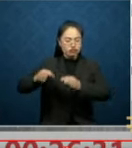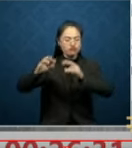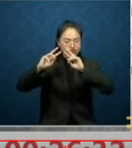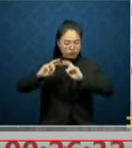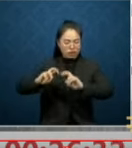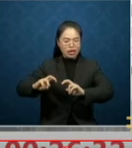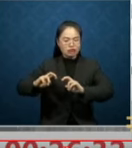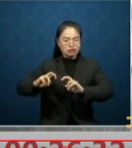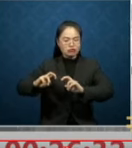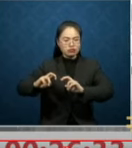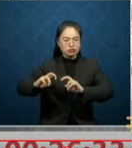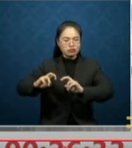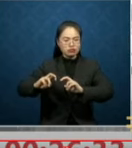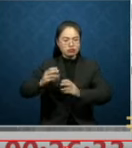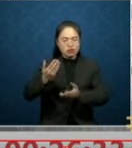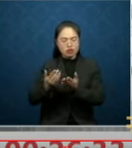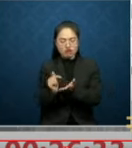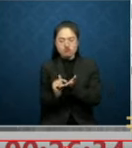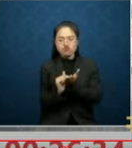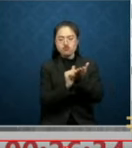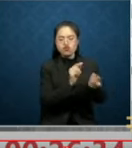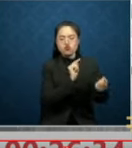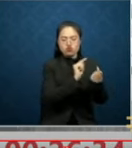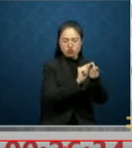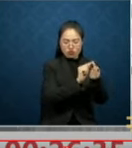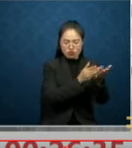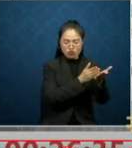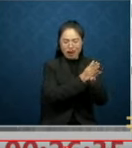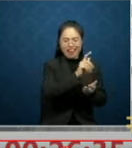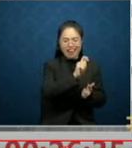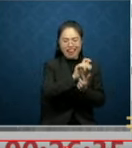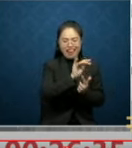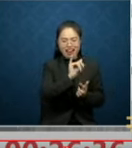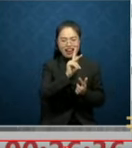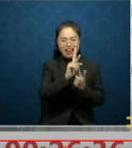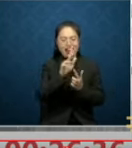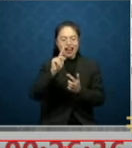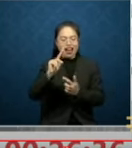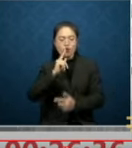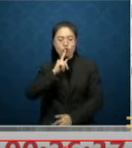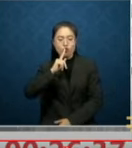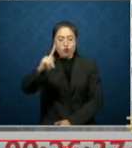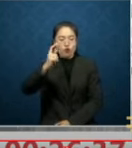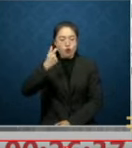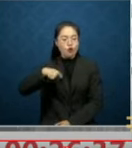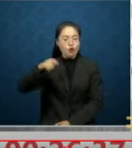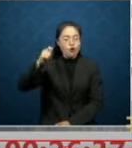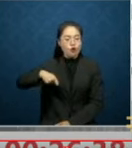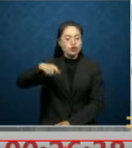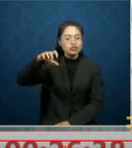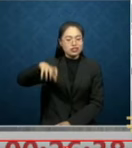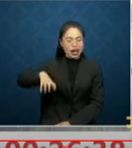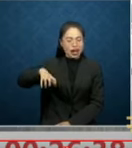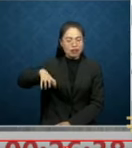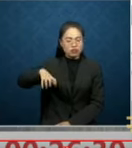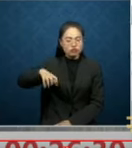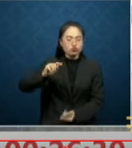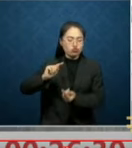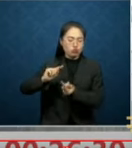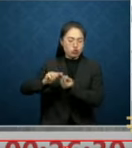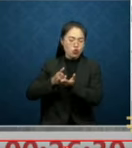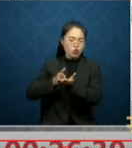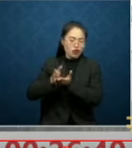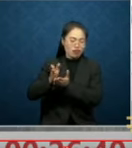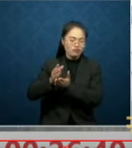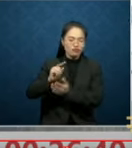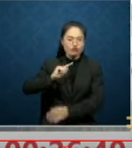1ให้ส่งสำนวนไต่สวนไปยังอัยการสูงสุดเพื่อดำเนินการฟ้องคดีต่อศาลฎีกาแผนกคดีอาญาของผู้ดำรงตำแหน่งทาง